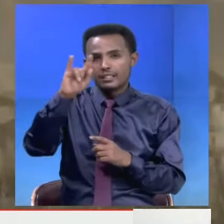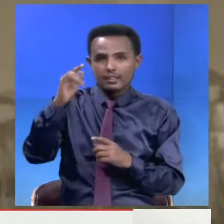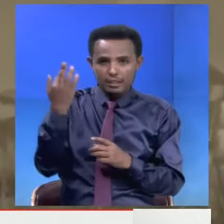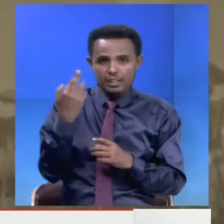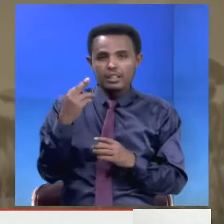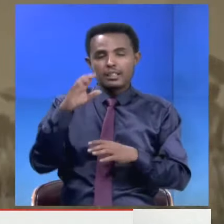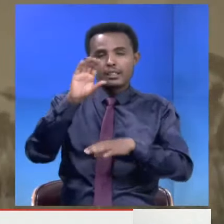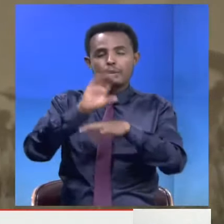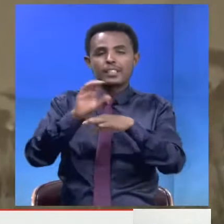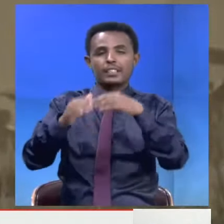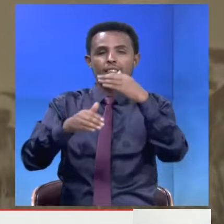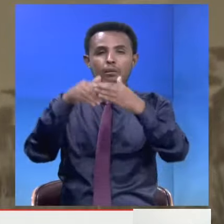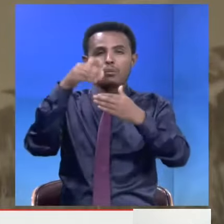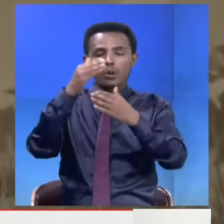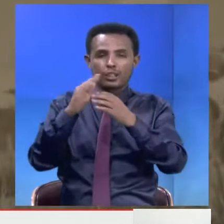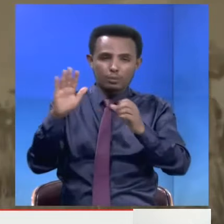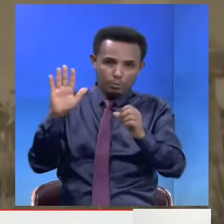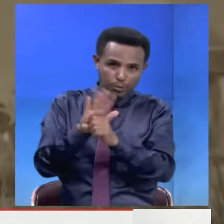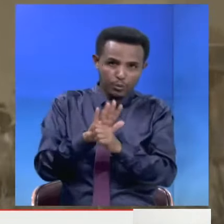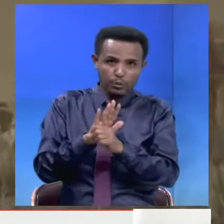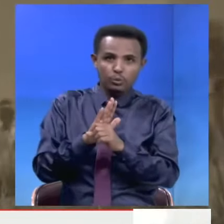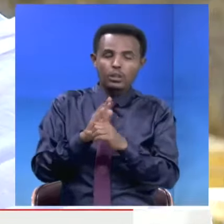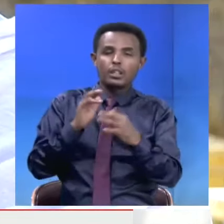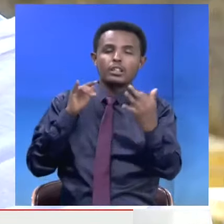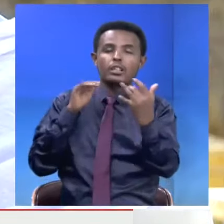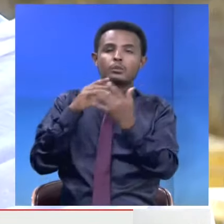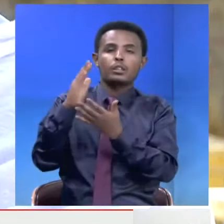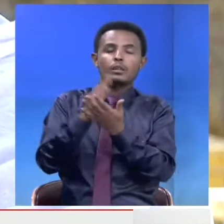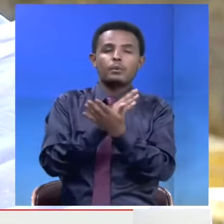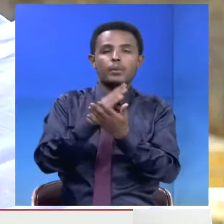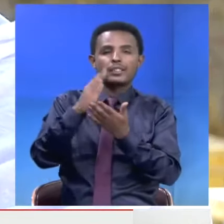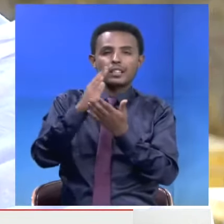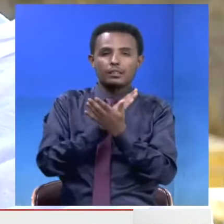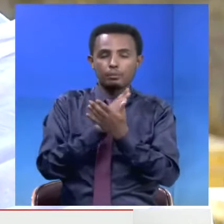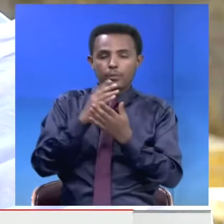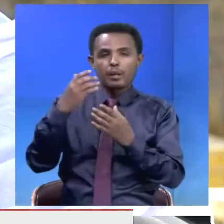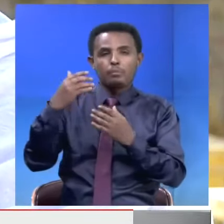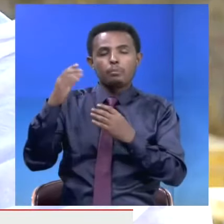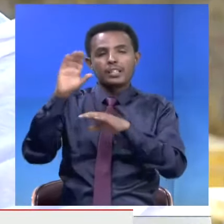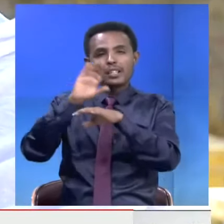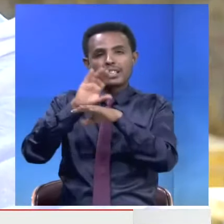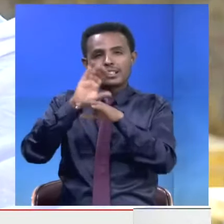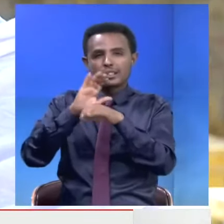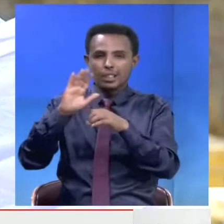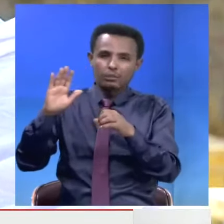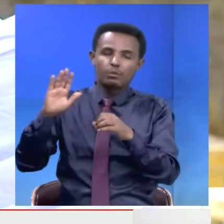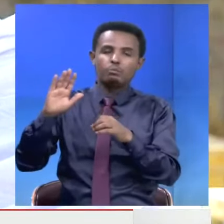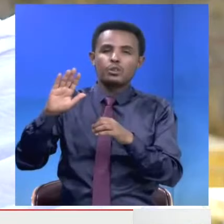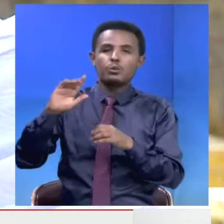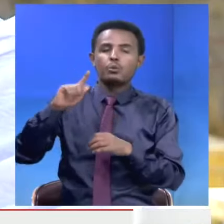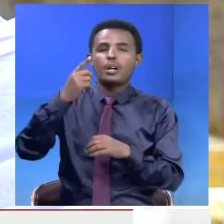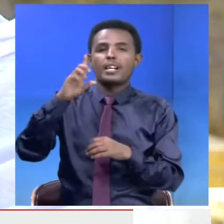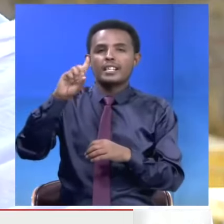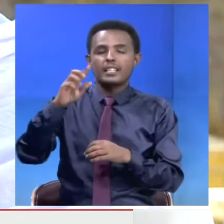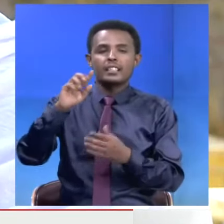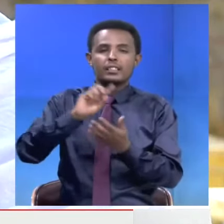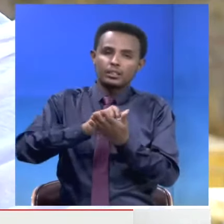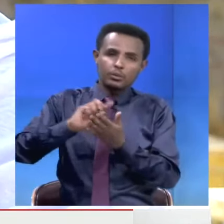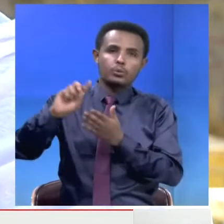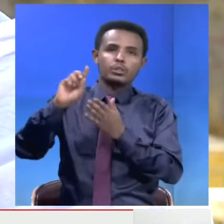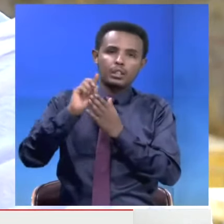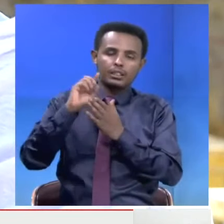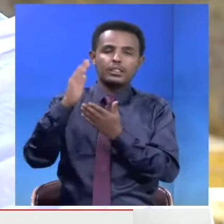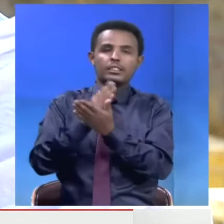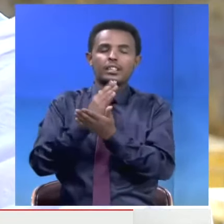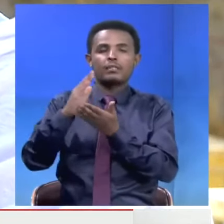መዋቅሯ ሙሉ መዋቅሯን ወደ ጦርነቱ በማሳተፍ ያው ቤተ ክርስቲያን ሙሉ የቤተ ክርስቲያን ንዋየ ቅዱሳቷን ይዛ የተሳተፈችበት ጦርነት